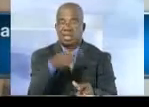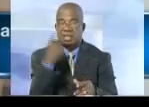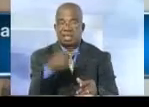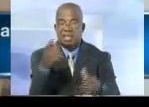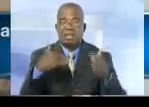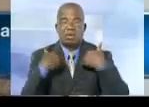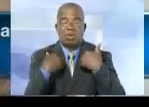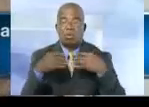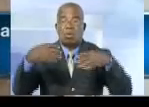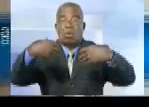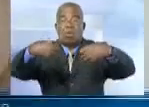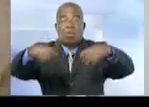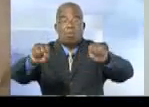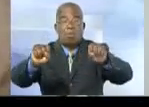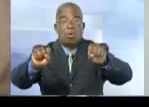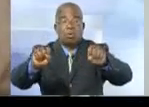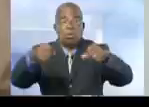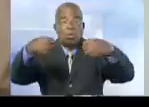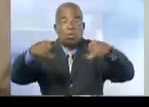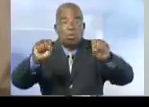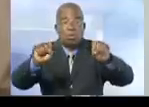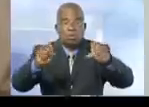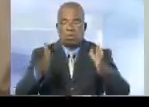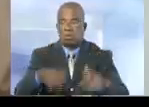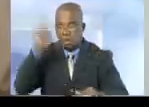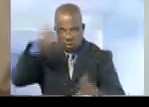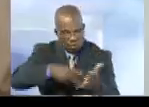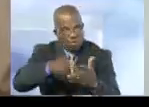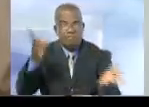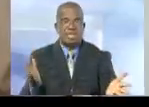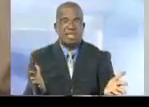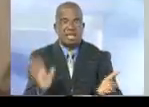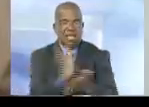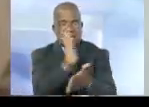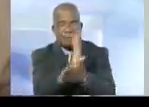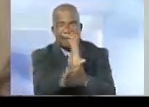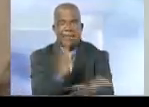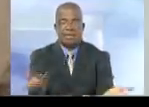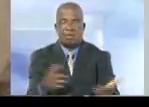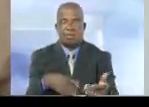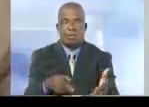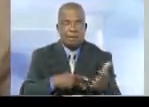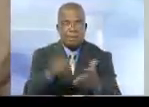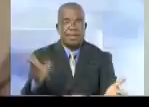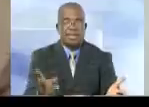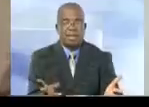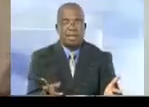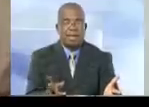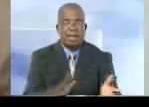toute l'étendue du territoire douanier est couvert. Les postes